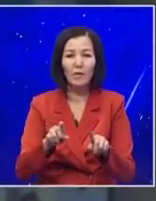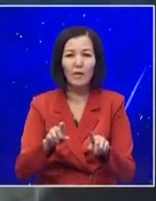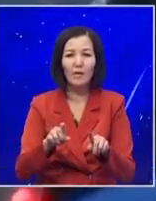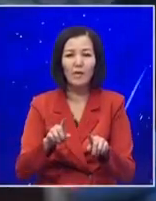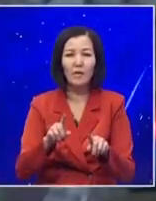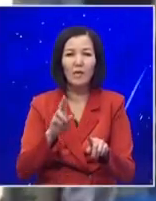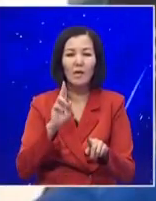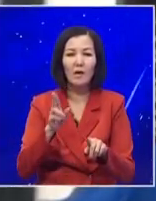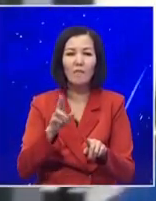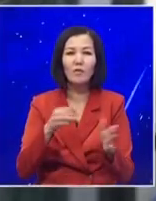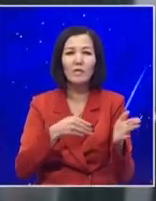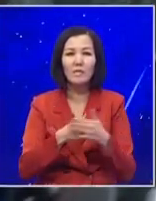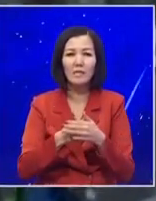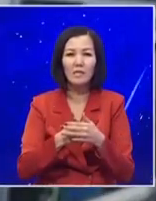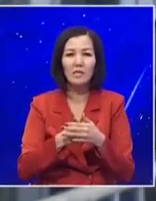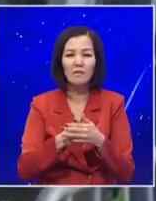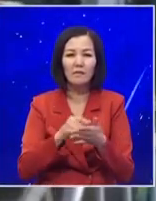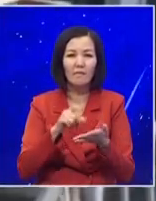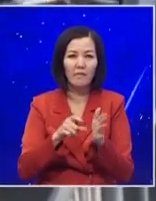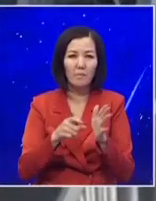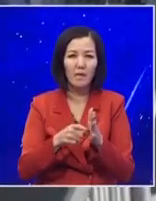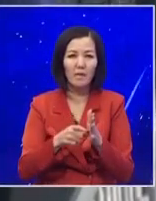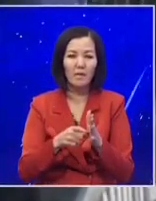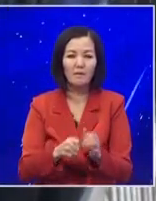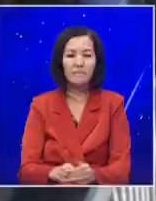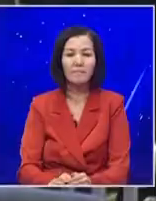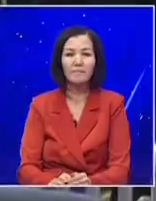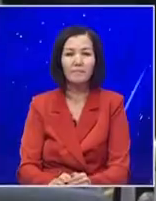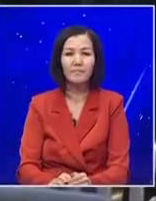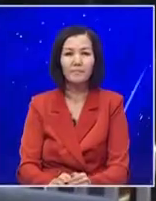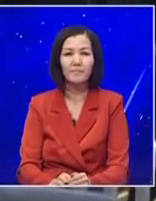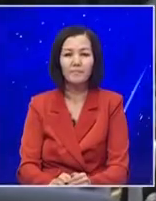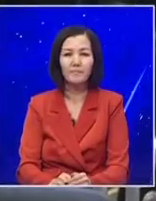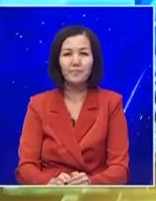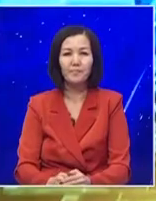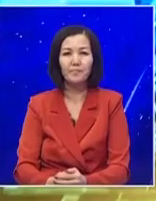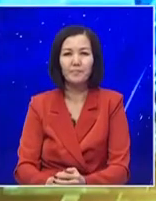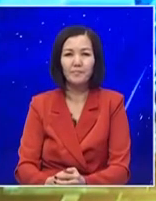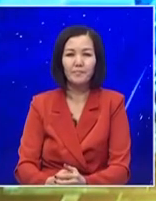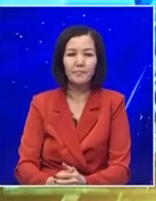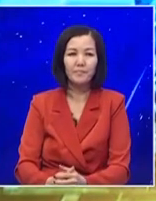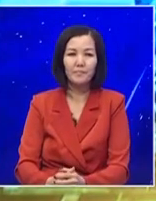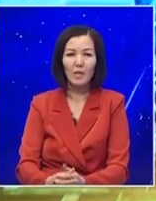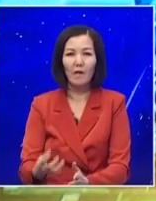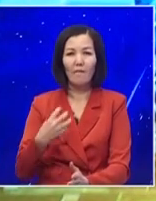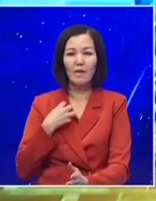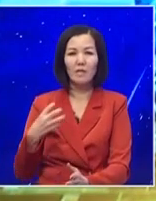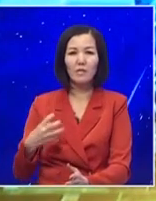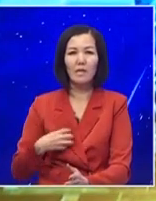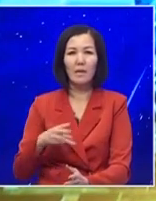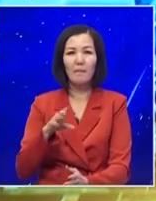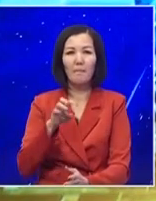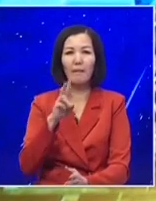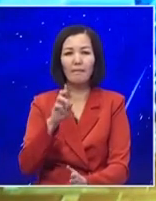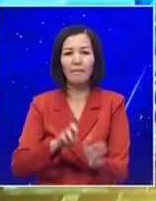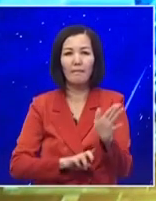кого-то задерживать и запирать в номерах. Французские